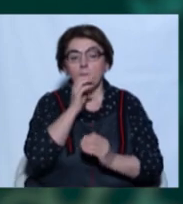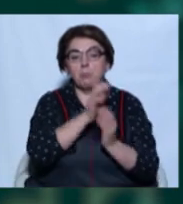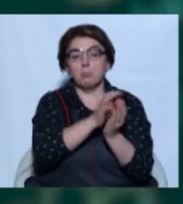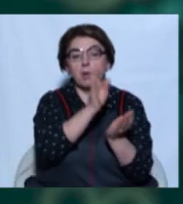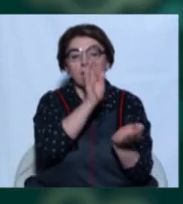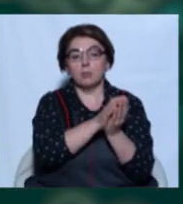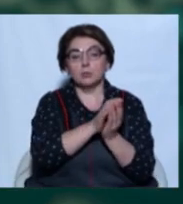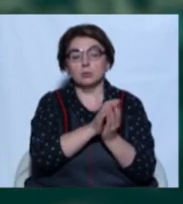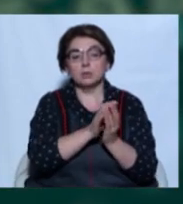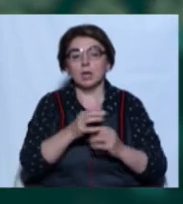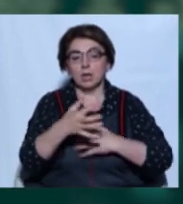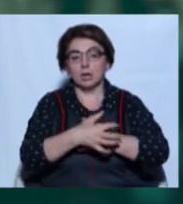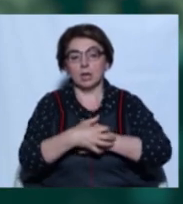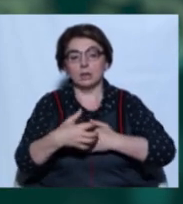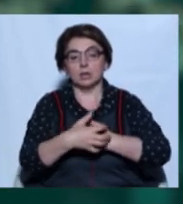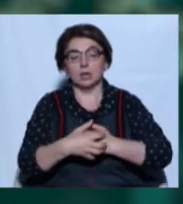ბეჰემოტი და კატა.